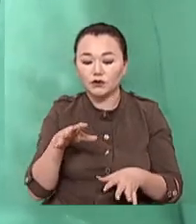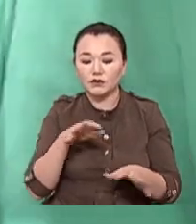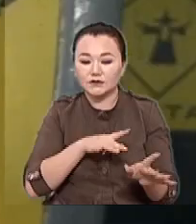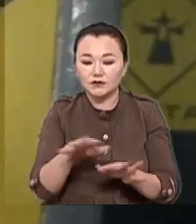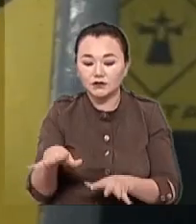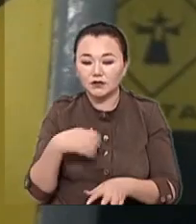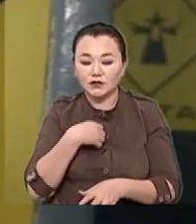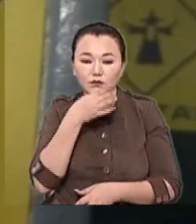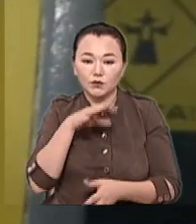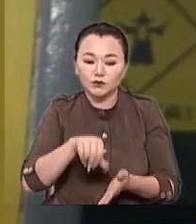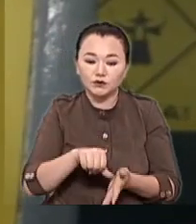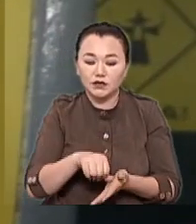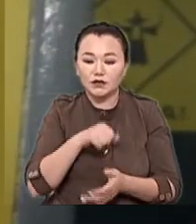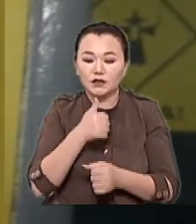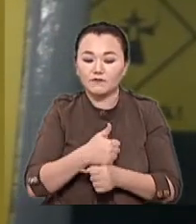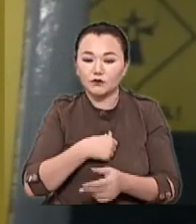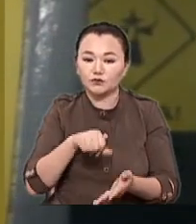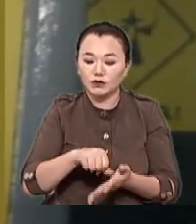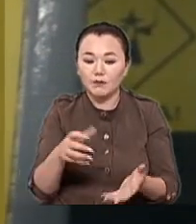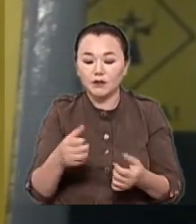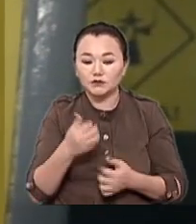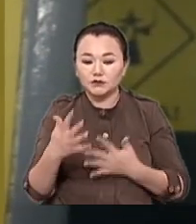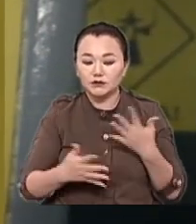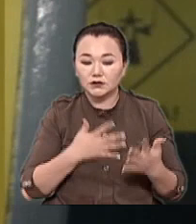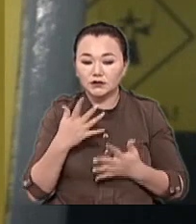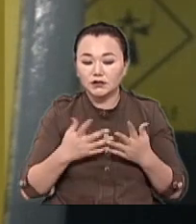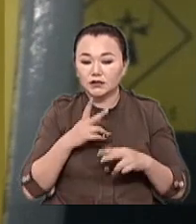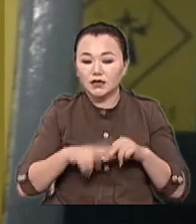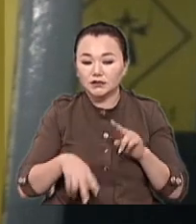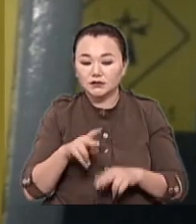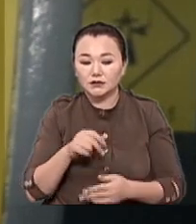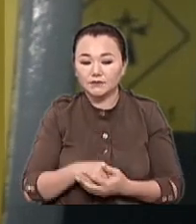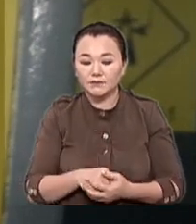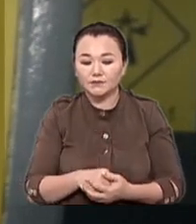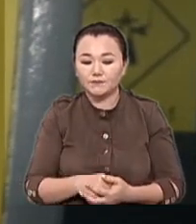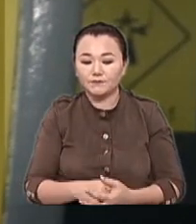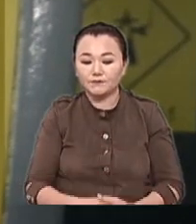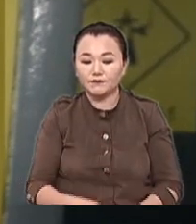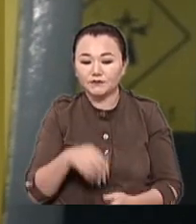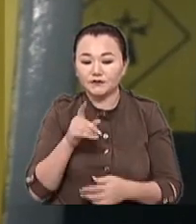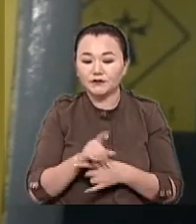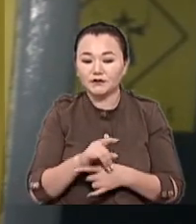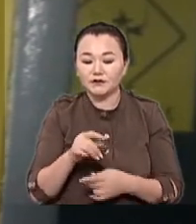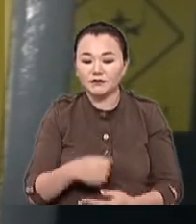любой движ. А для меня главное участие – получить какие-то позитивные эмоции. Ну ты же обманываешь сейчас.